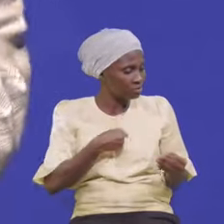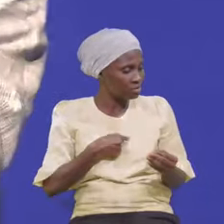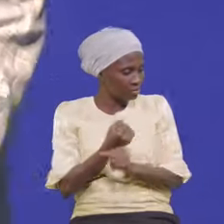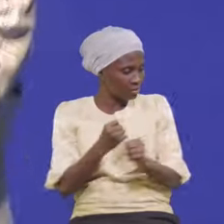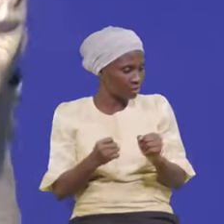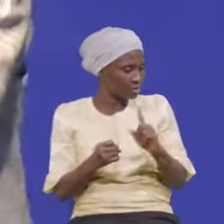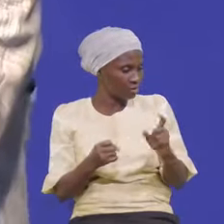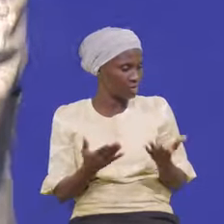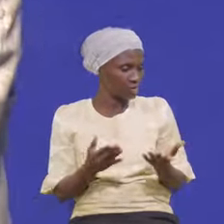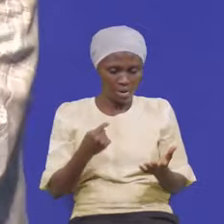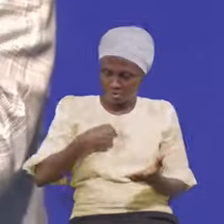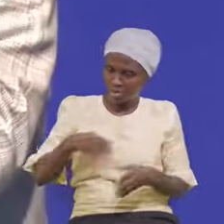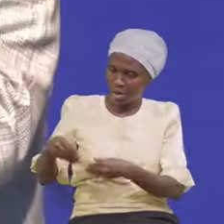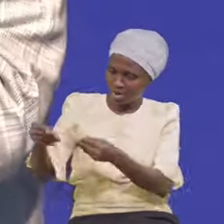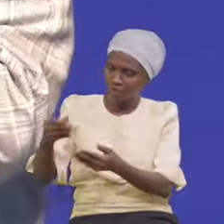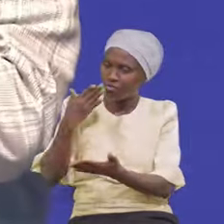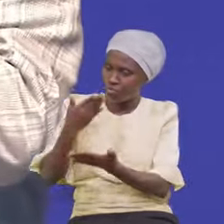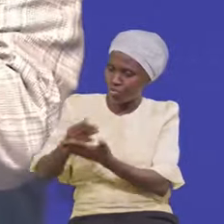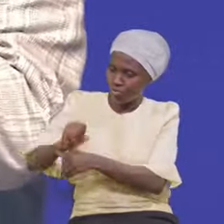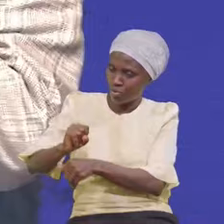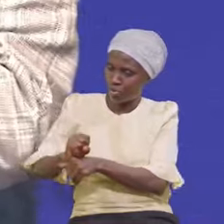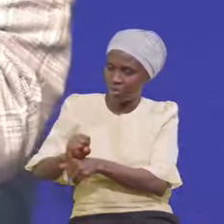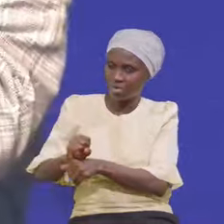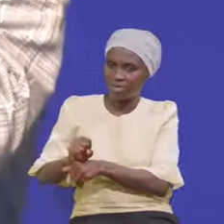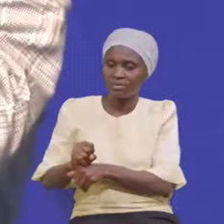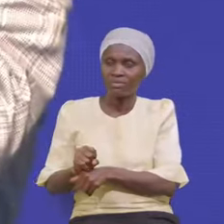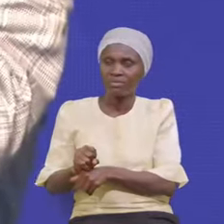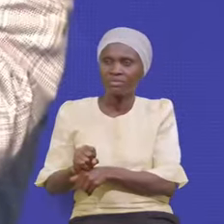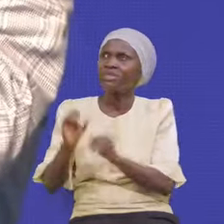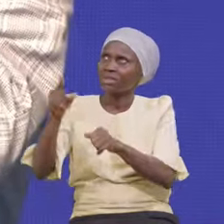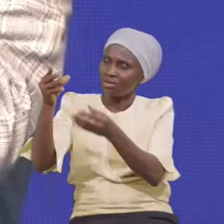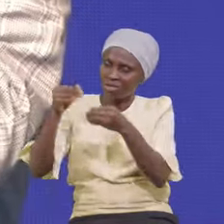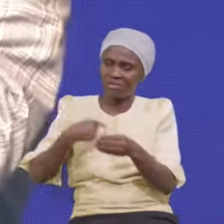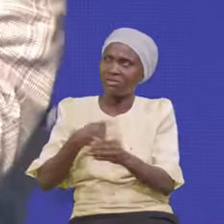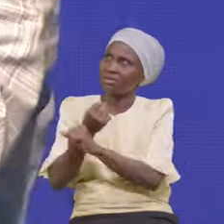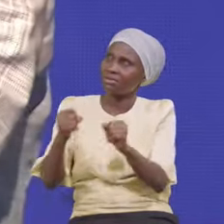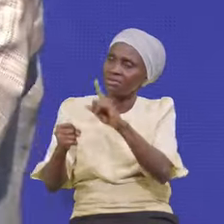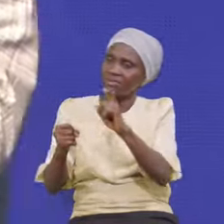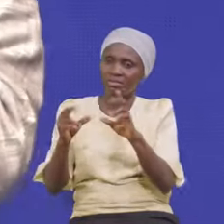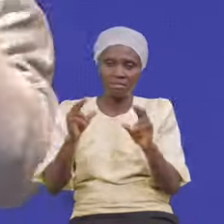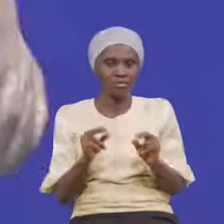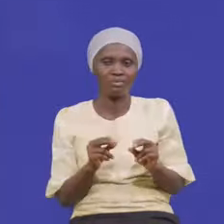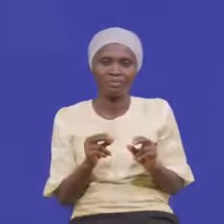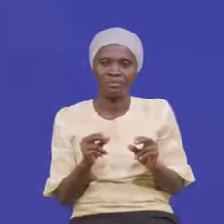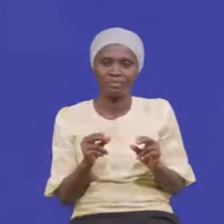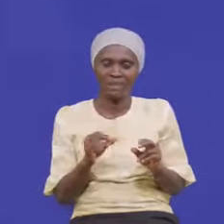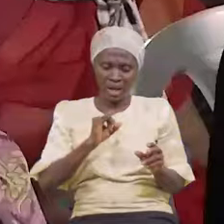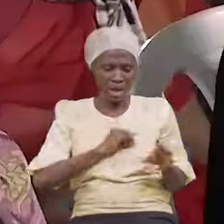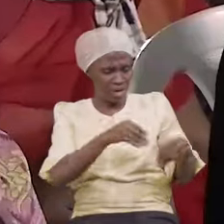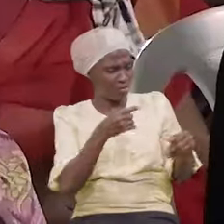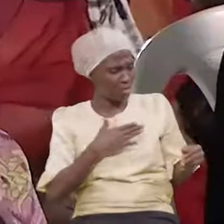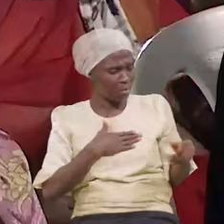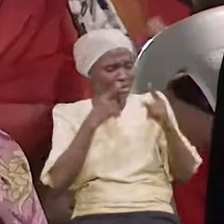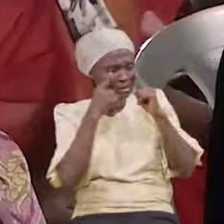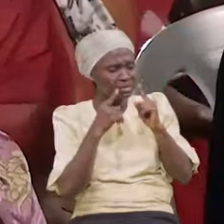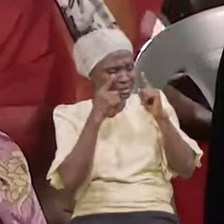ఇస్తారా? I give you good works. నేను మంచి పనులు ఇస్తే. Can you give me salvation? మీరు నాకు రక్షణ ఇస్తారా? I give you my